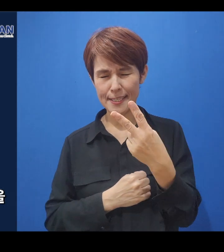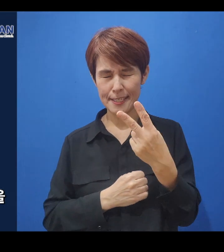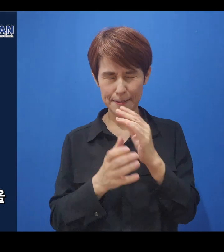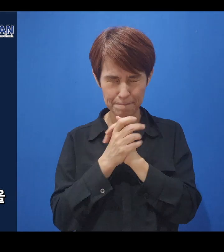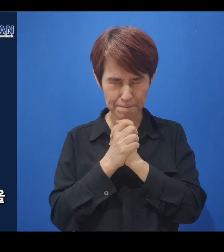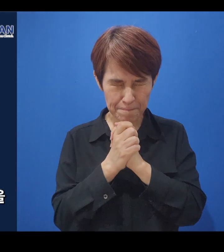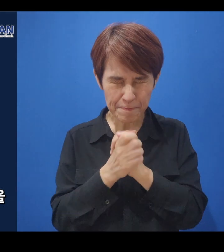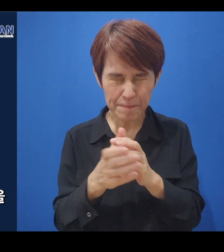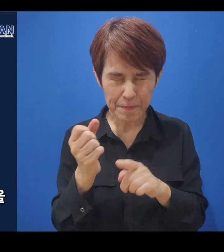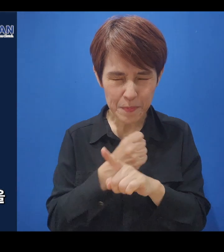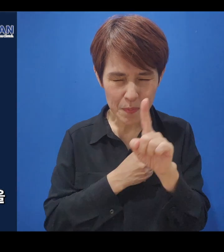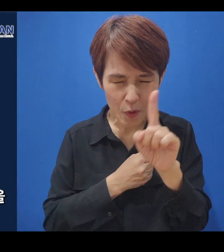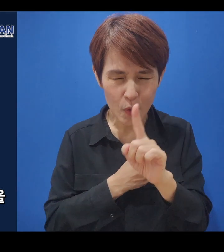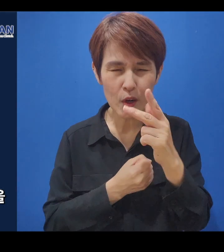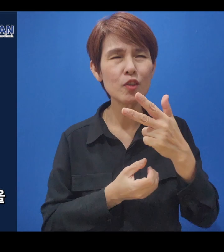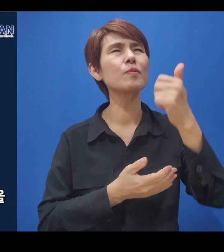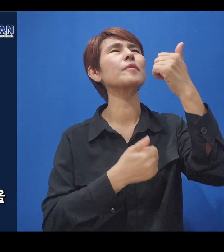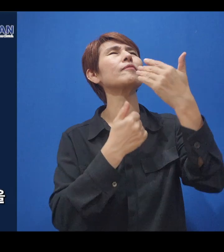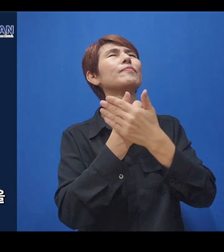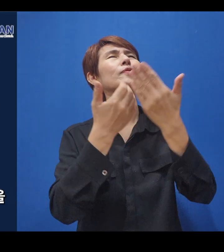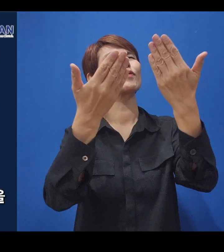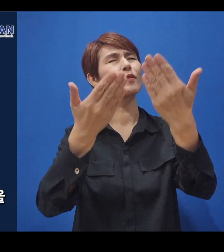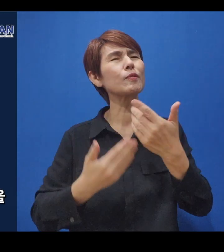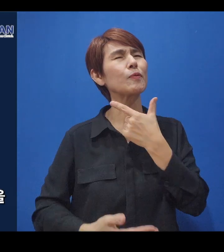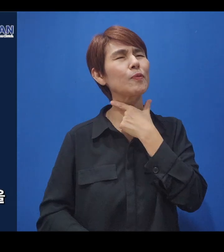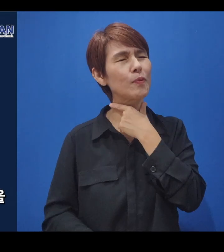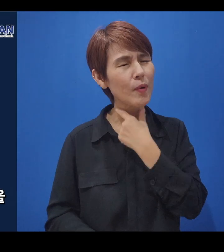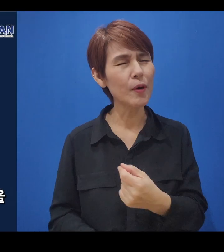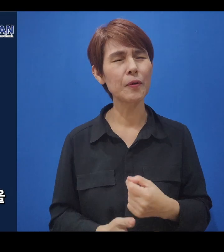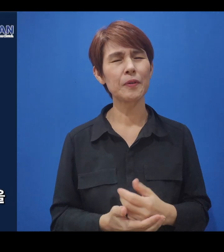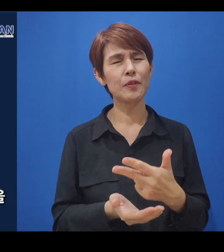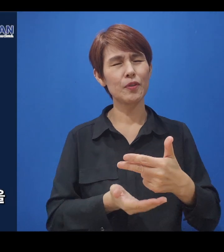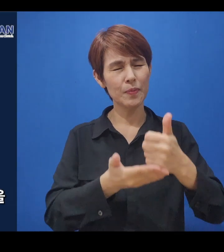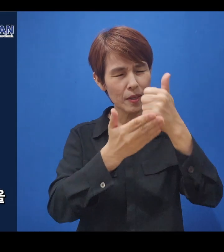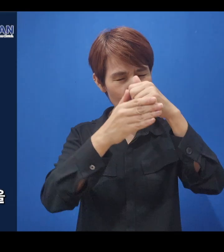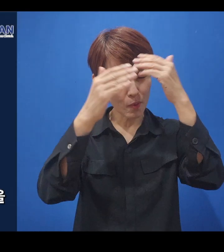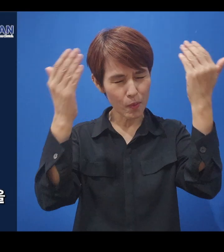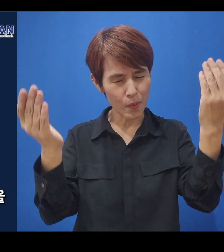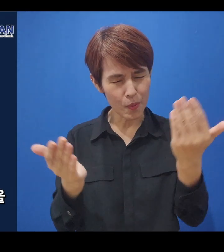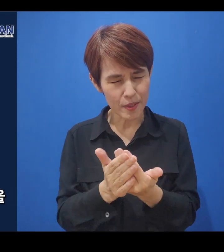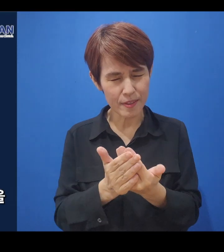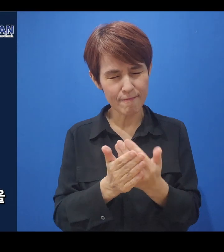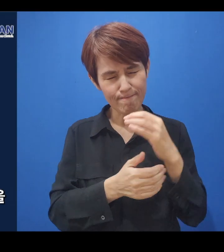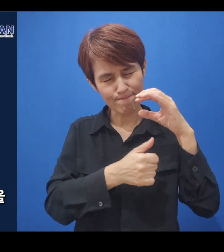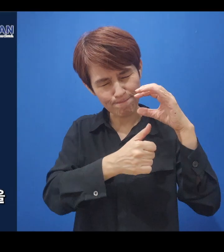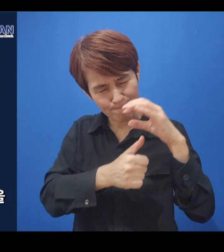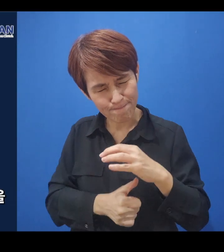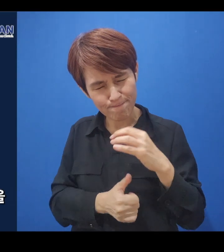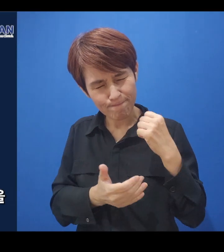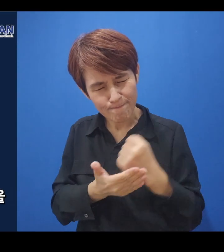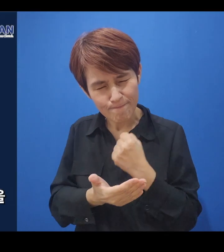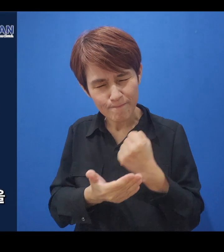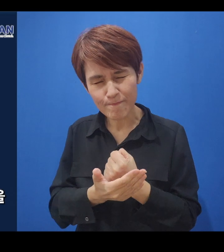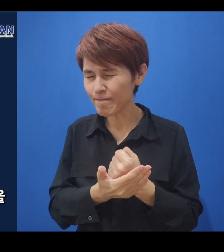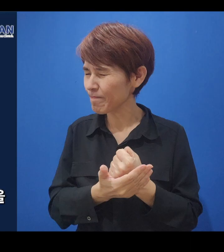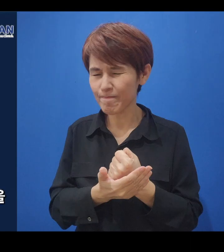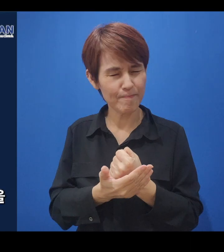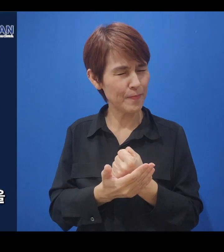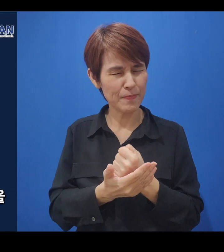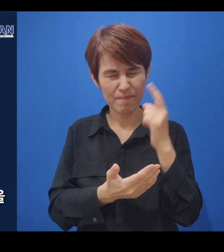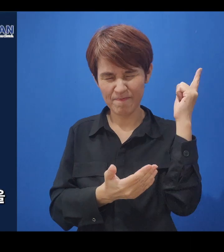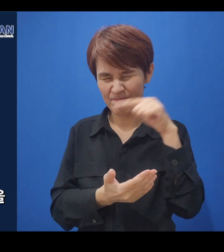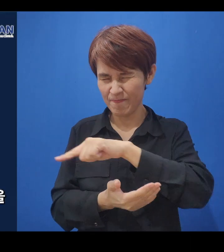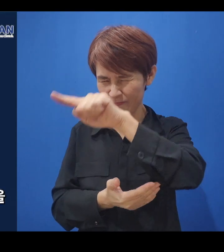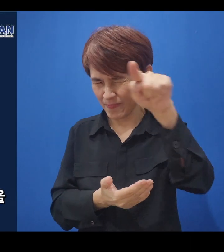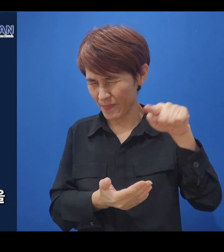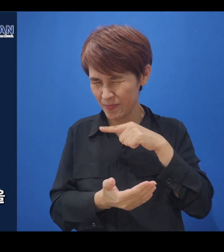것은 주님께서 날 만져주시기 원하며, 또한 주님께서 이 모든 억눌림과 서운함으로부터, 이 모든 악한 것들로부터